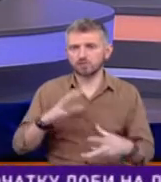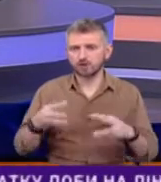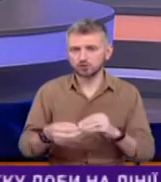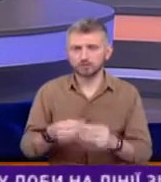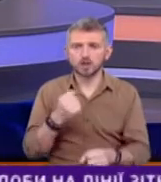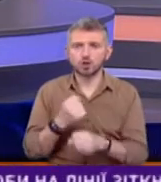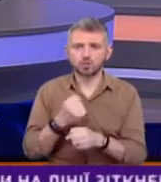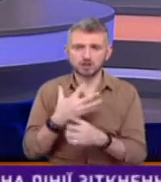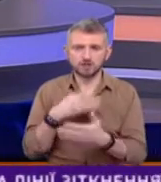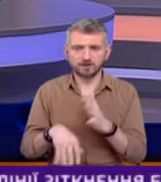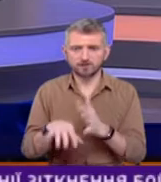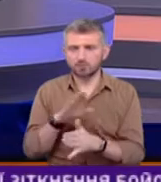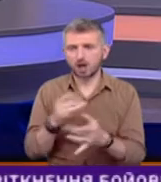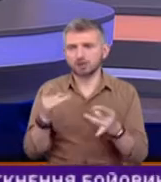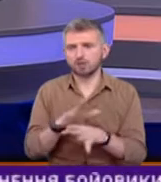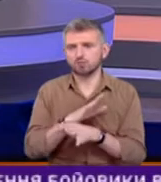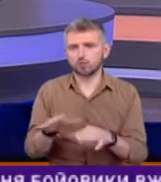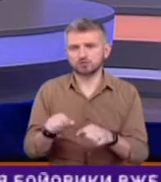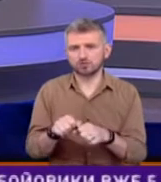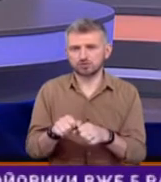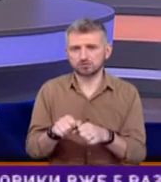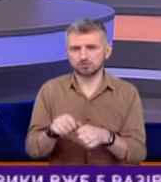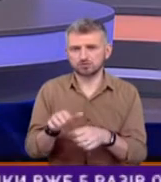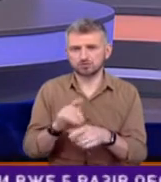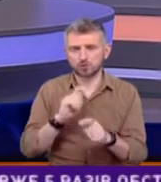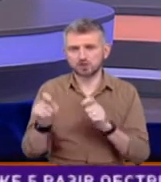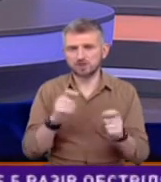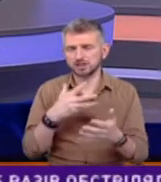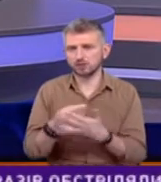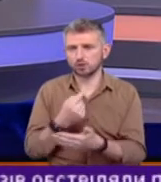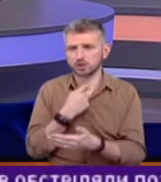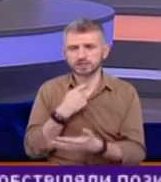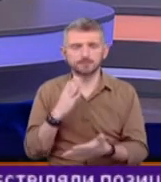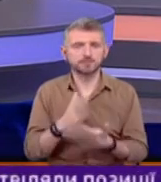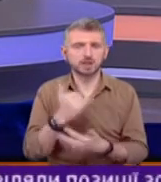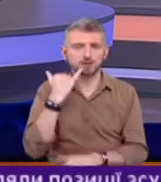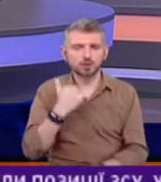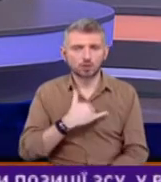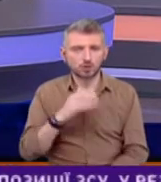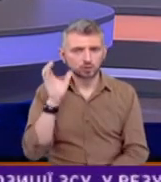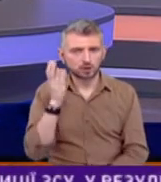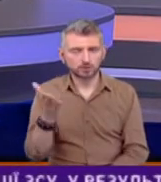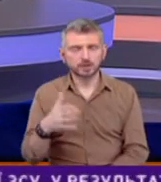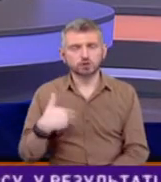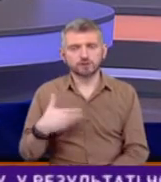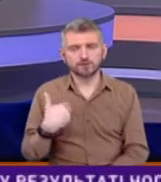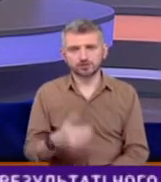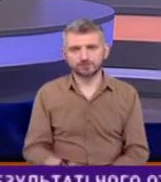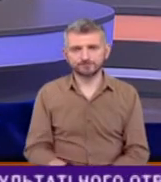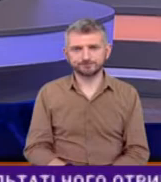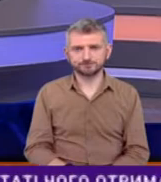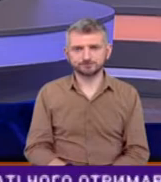робити свій вибір, а не просто розпорошувати свої голоси. У нас є телефонний дзвінок. Алло, добрий вечір. Добрий вечір. Слухаємо